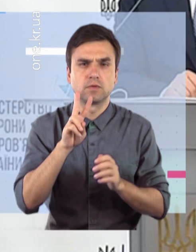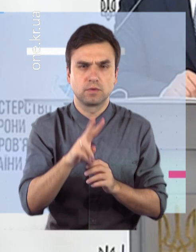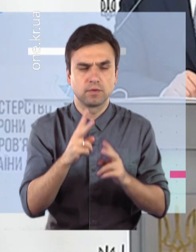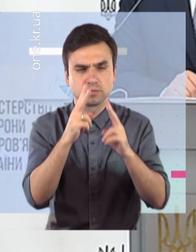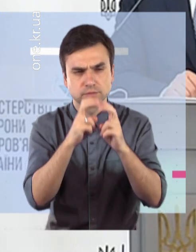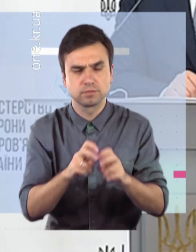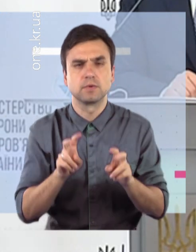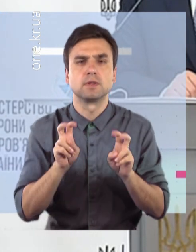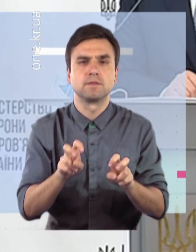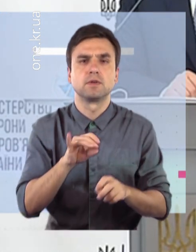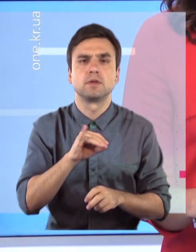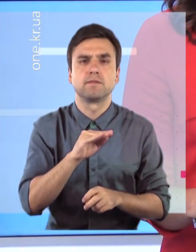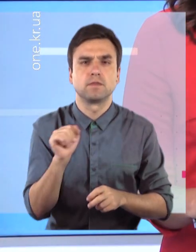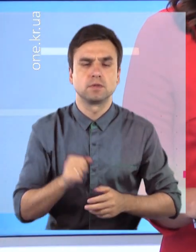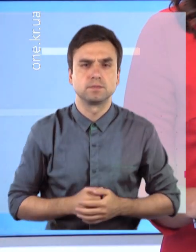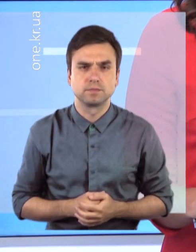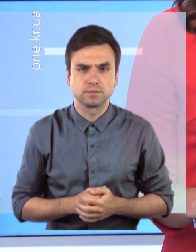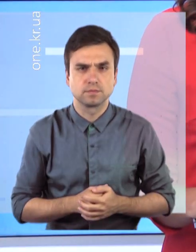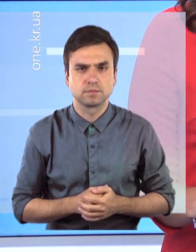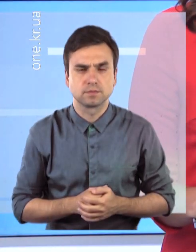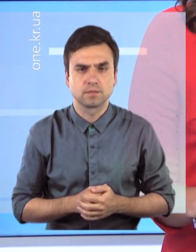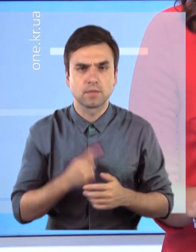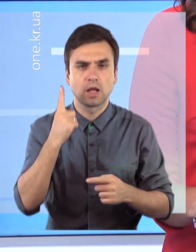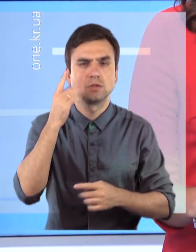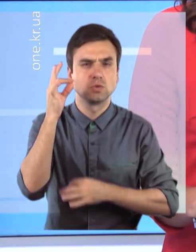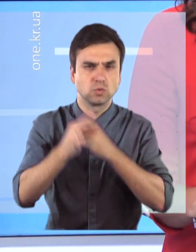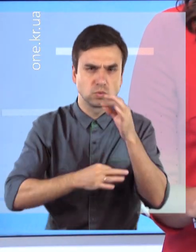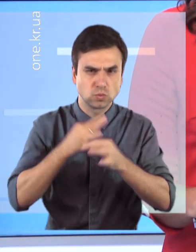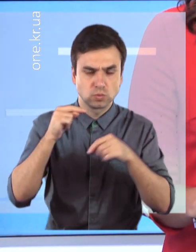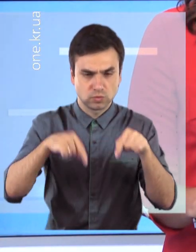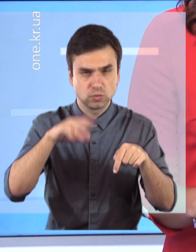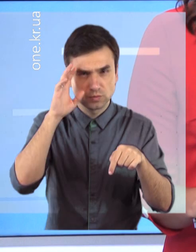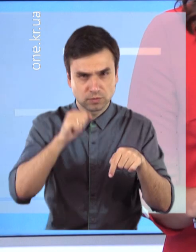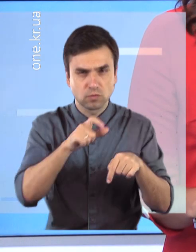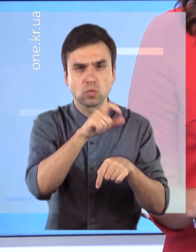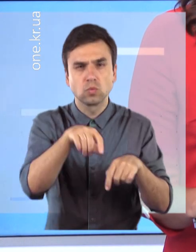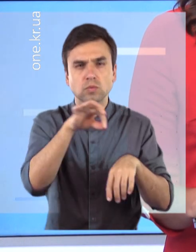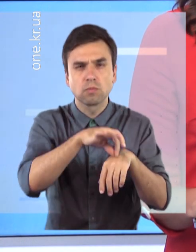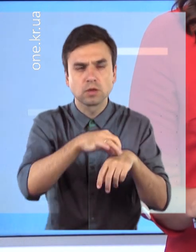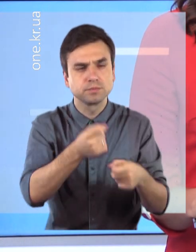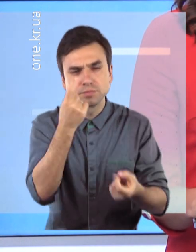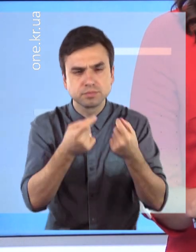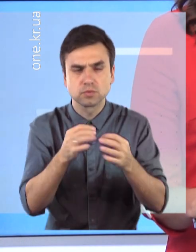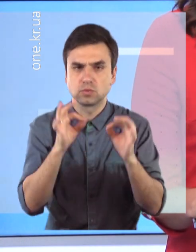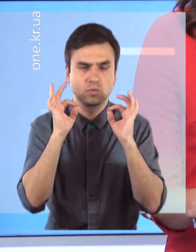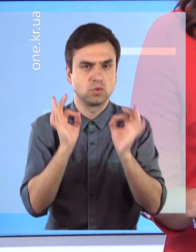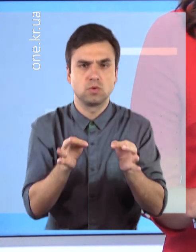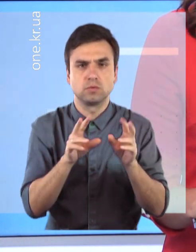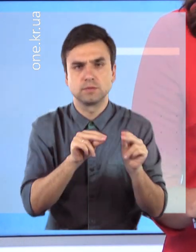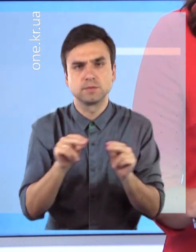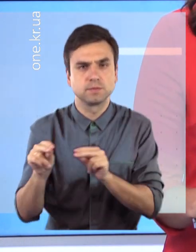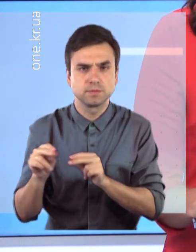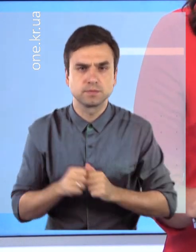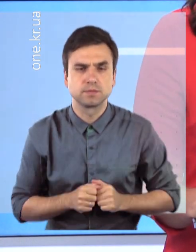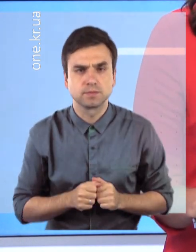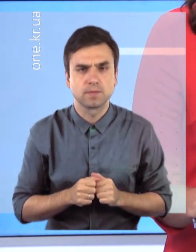4192 методом ФА. За останні 24 години у Кривому Розі не зафіксували жодного нового випадку